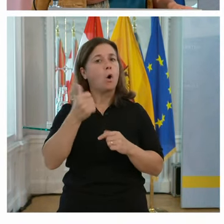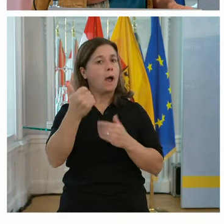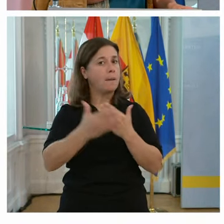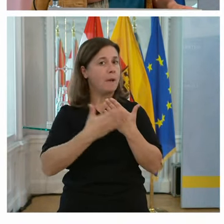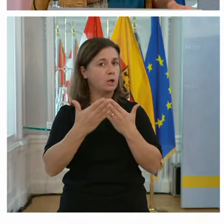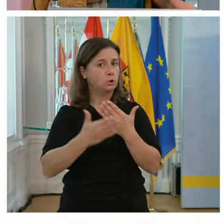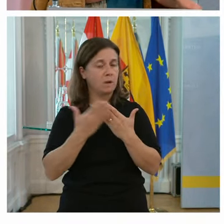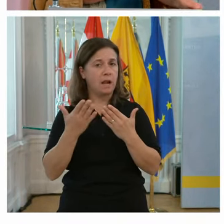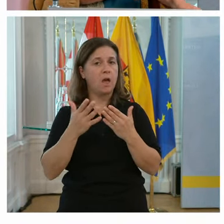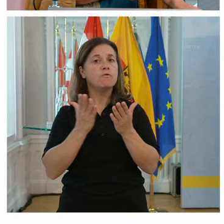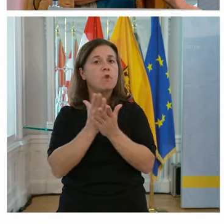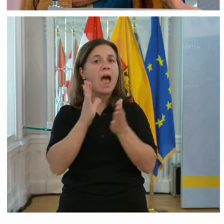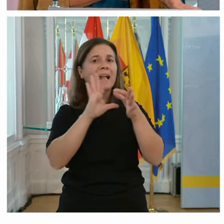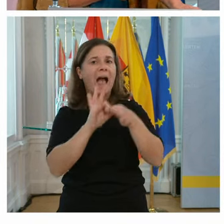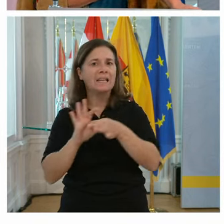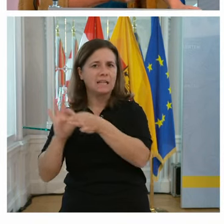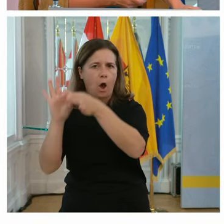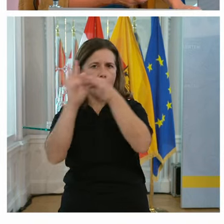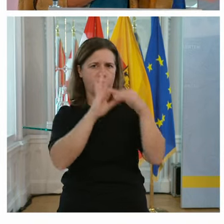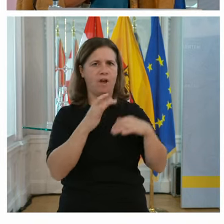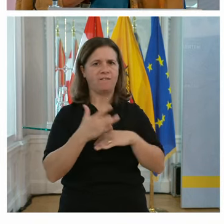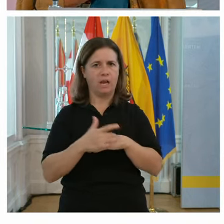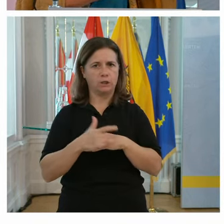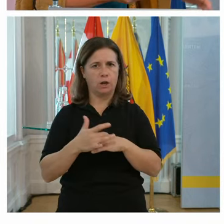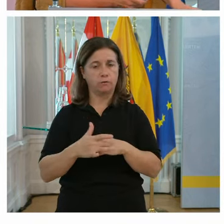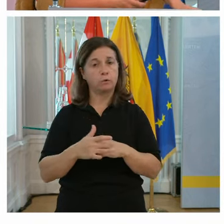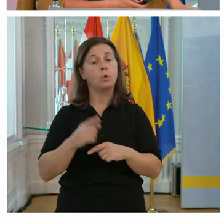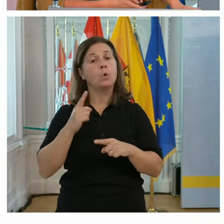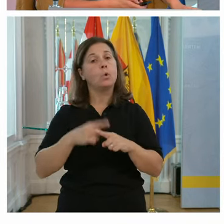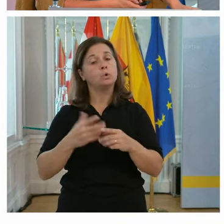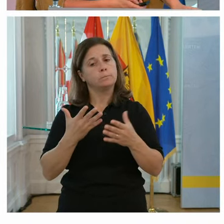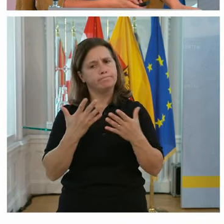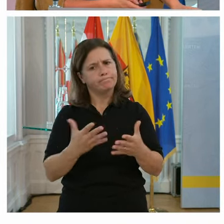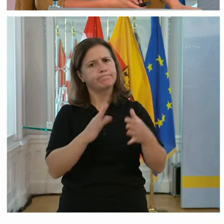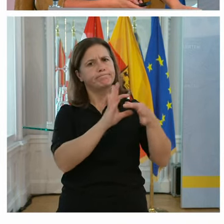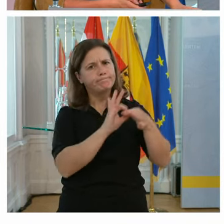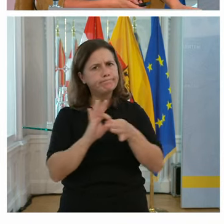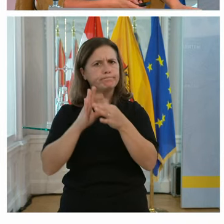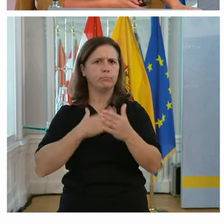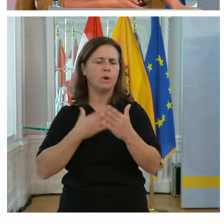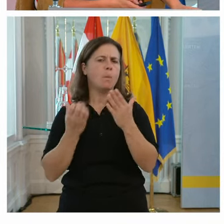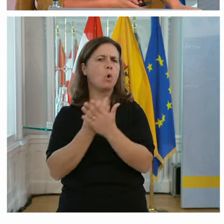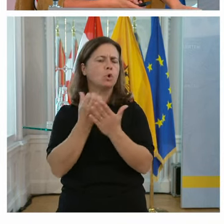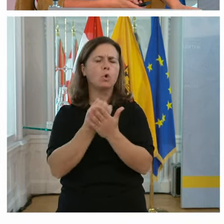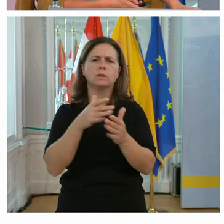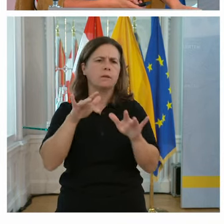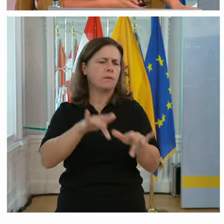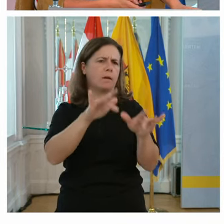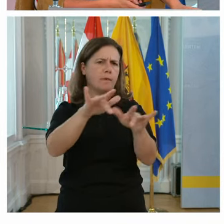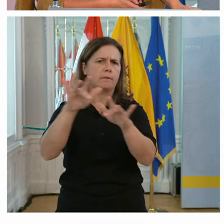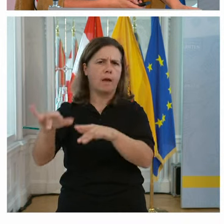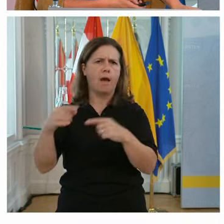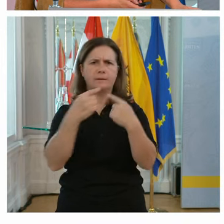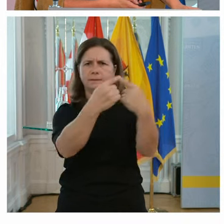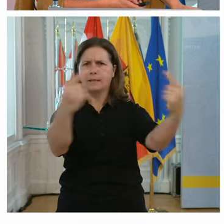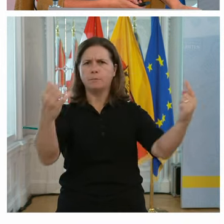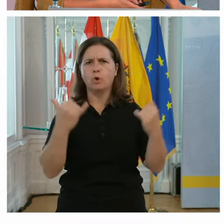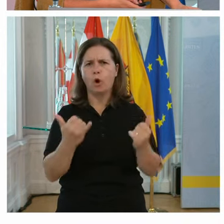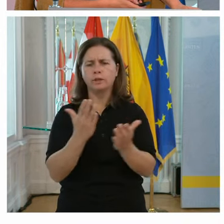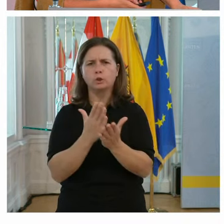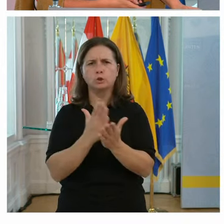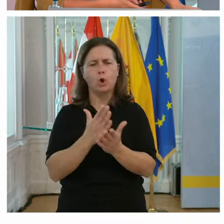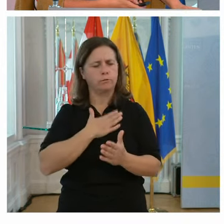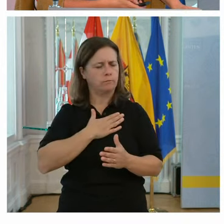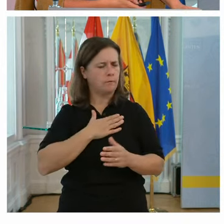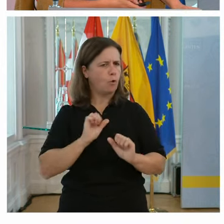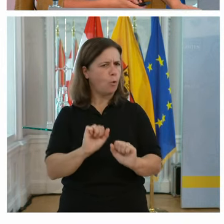der Kreislaufwirtschaft. Und entsprechend unsere Produkte finden Sie an vielen Stellen. Sie waren heute schon in vielfacher Hinsicht von